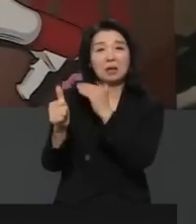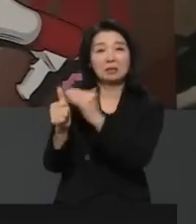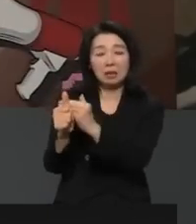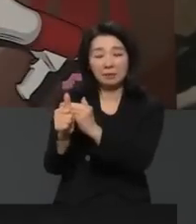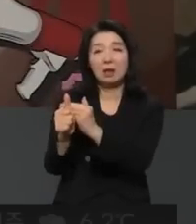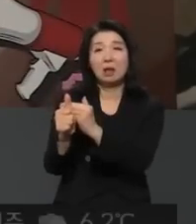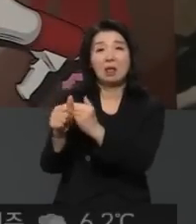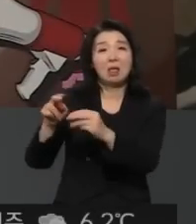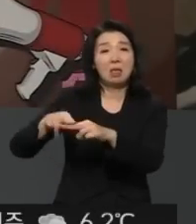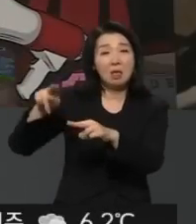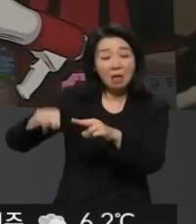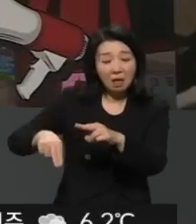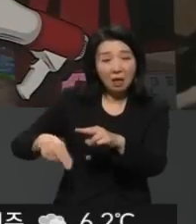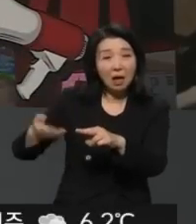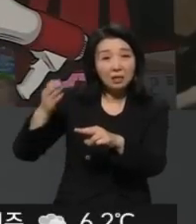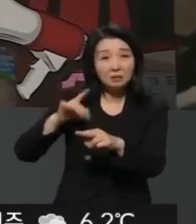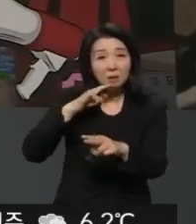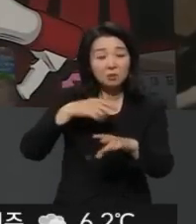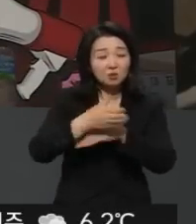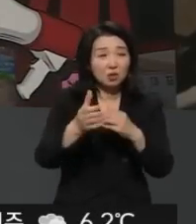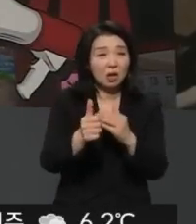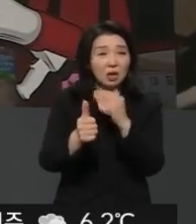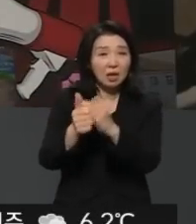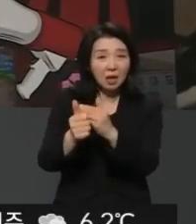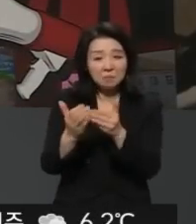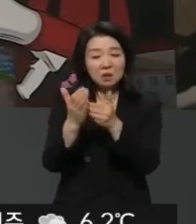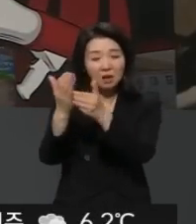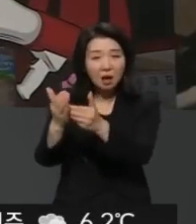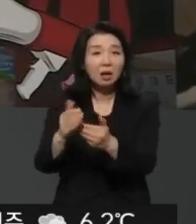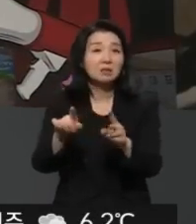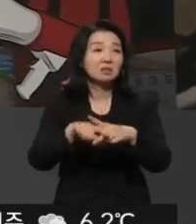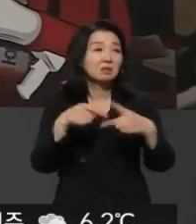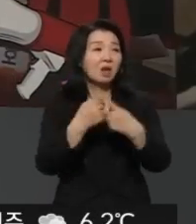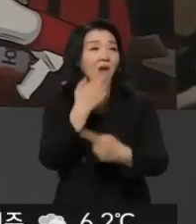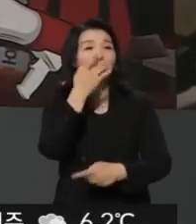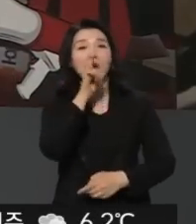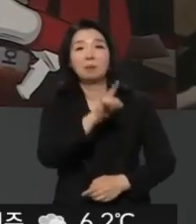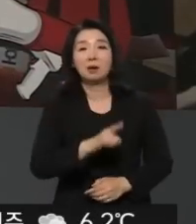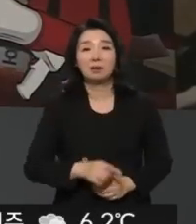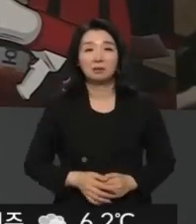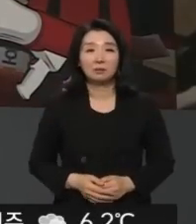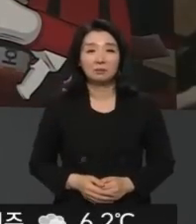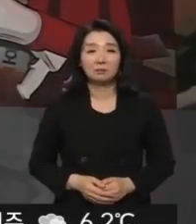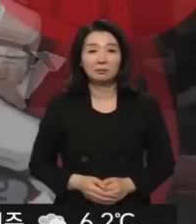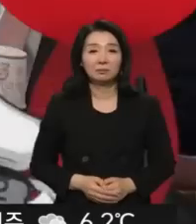실었던 사람들도 민주당의 해임 건의안 카드는 이해할 수 없다, 이런 주장이 나왔는데요.